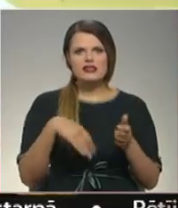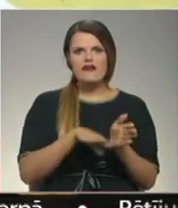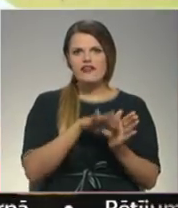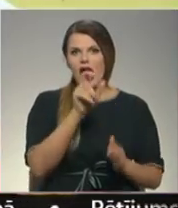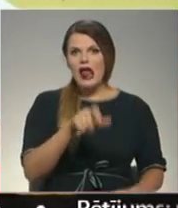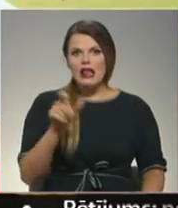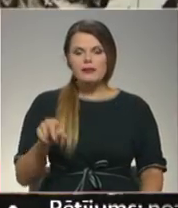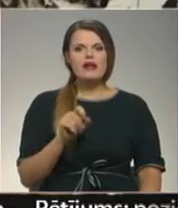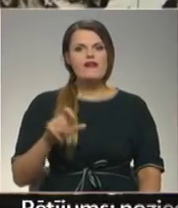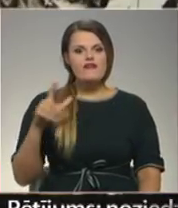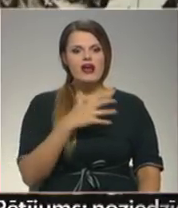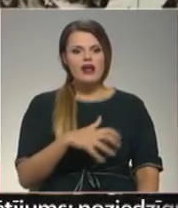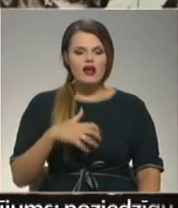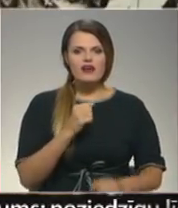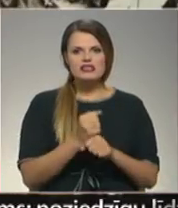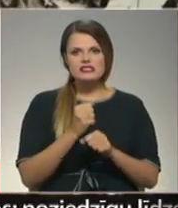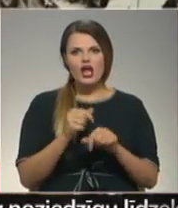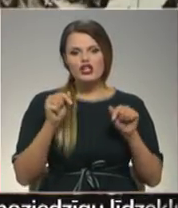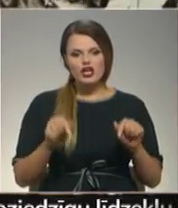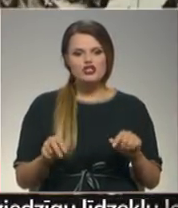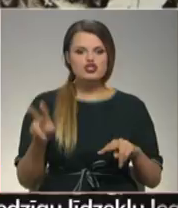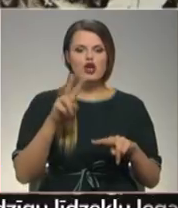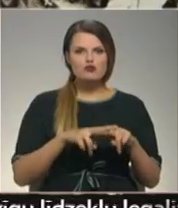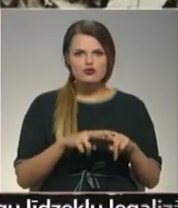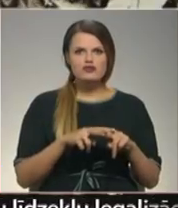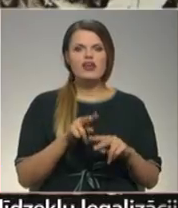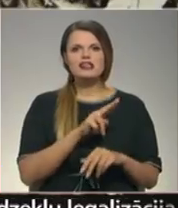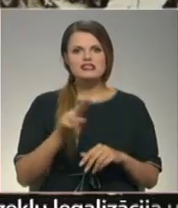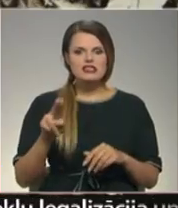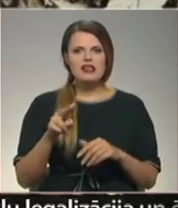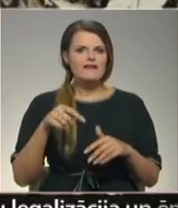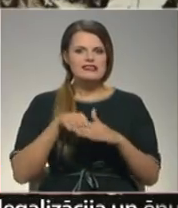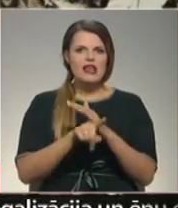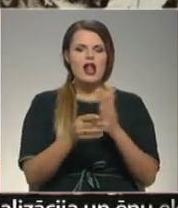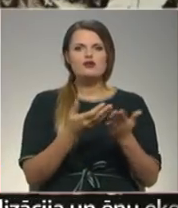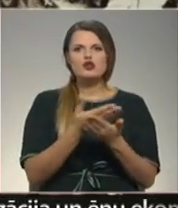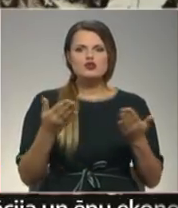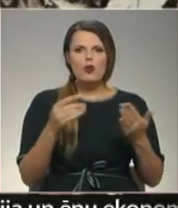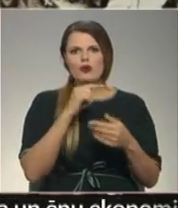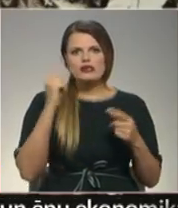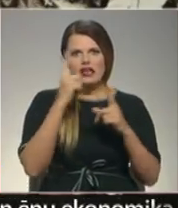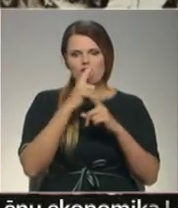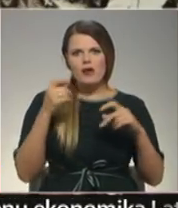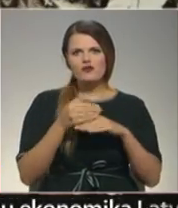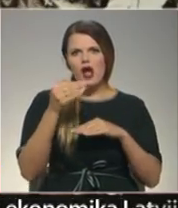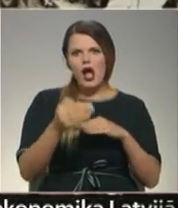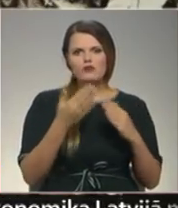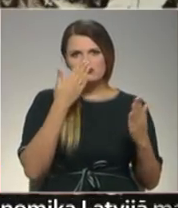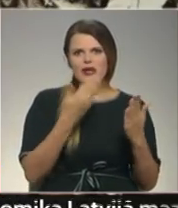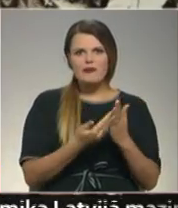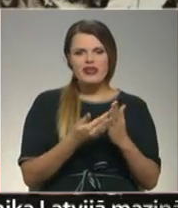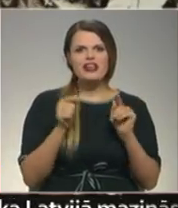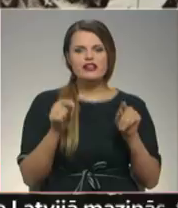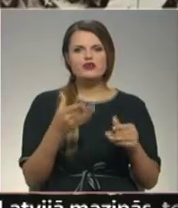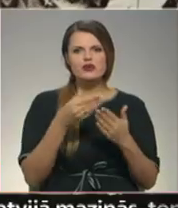dalībnieki. Vairāk jāstrādā šeit uz vietas ar šo, nevis jālaužās kaut kur krievu medijos ārpusē pierādīt